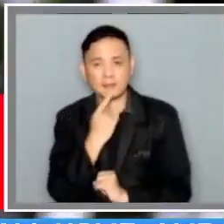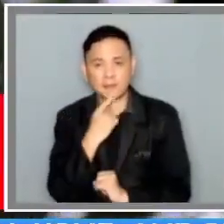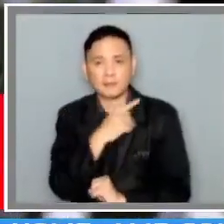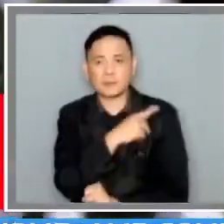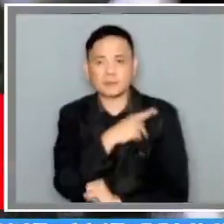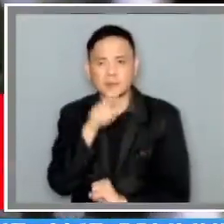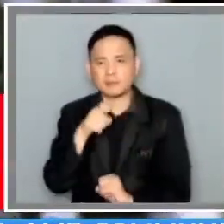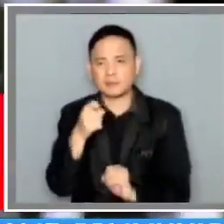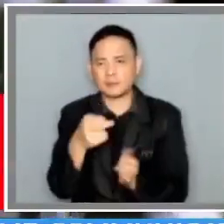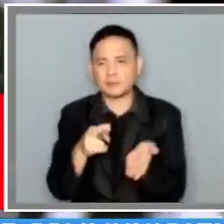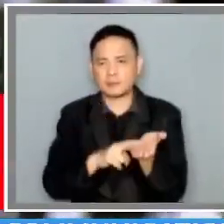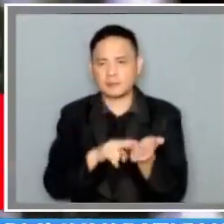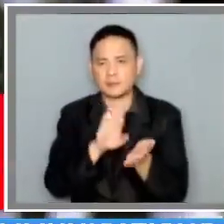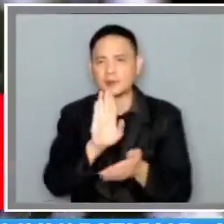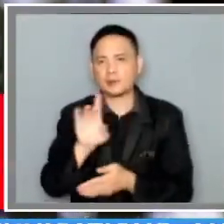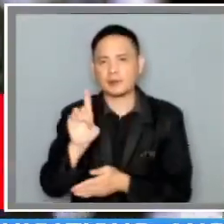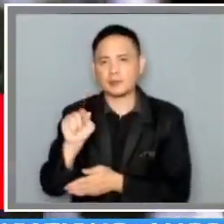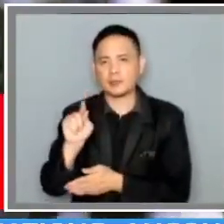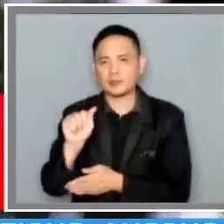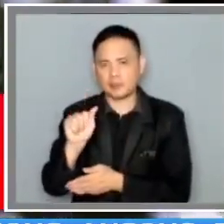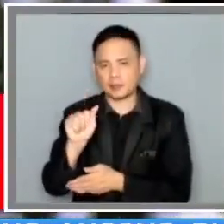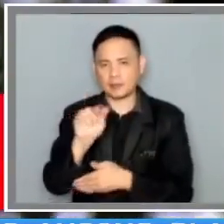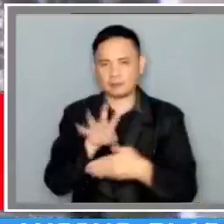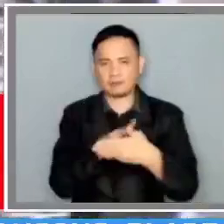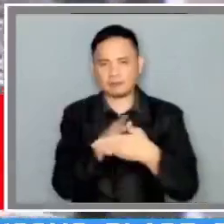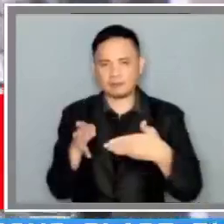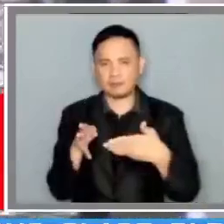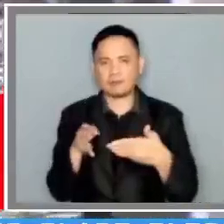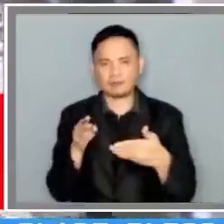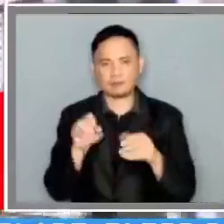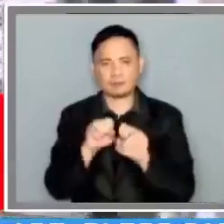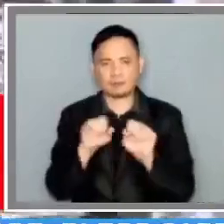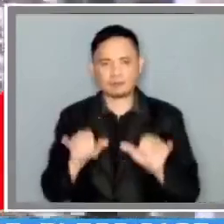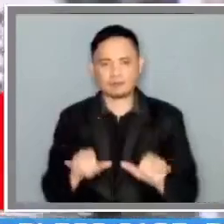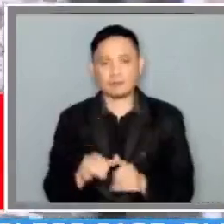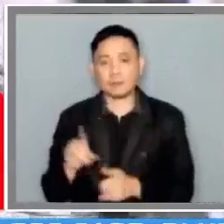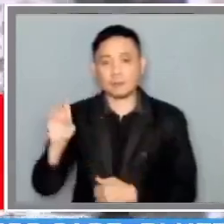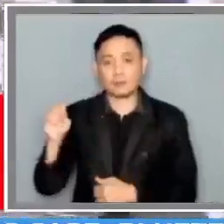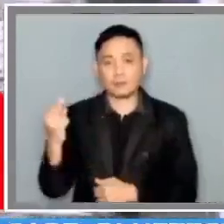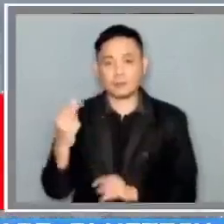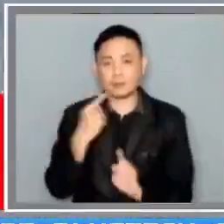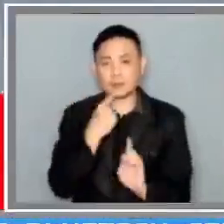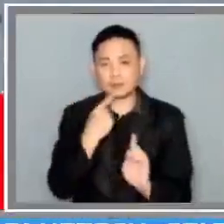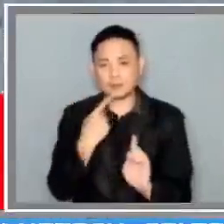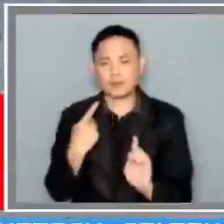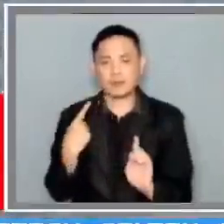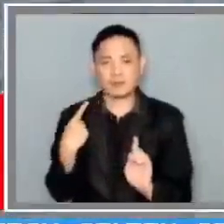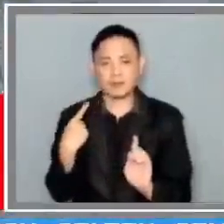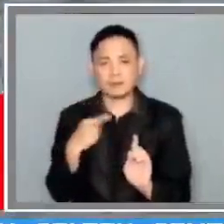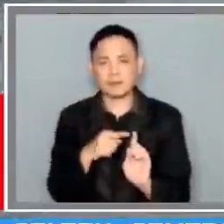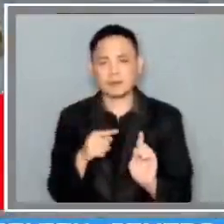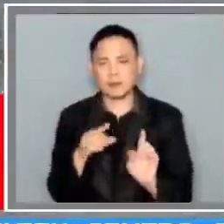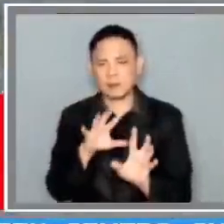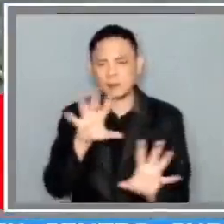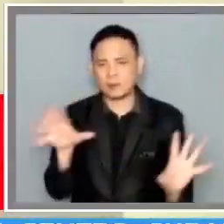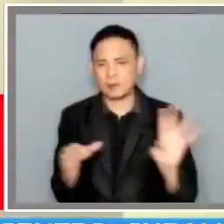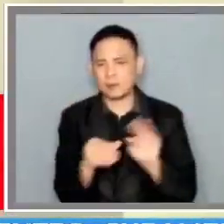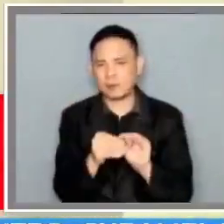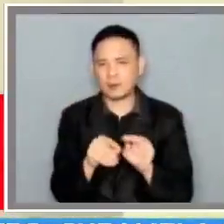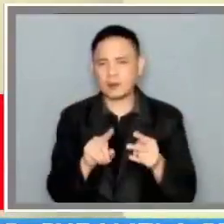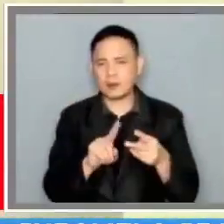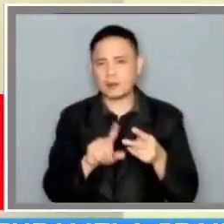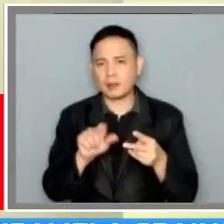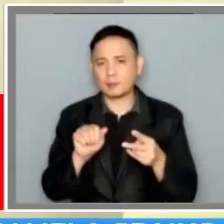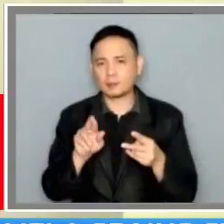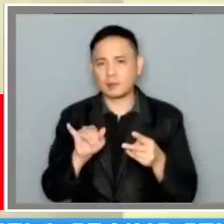nila. Sa huling datos naman ng Department of Health, may 336 na naitalang kaso ng leptospirosis mula July